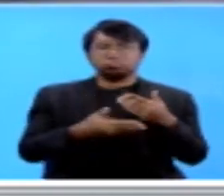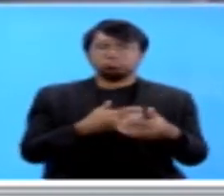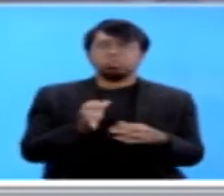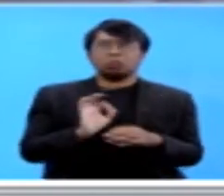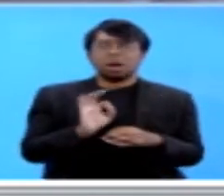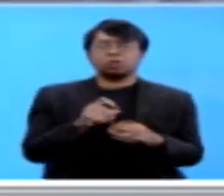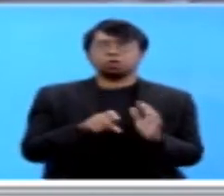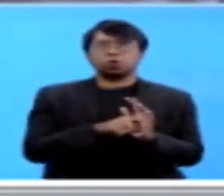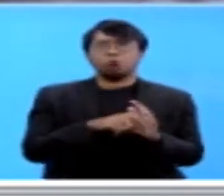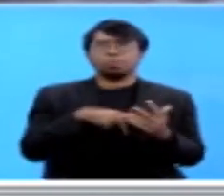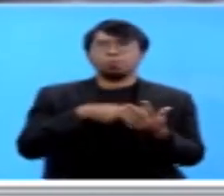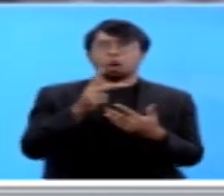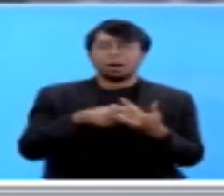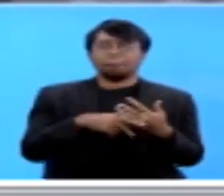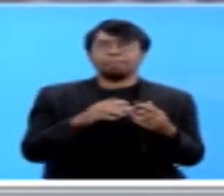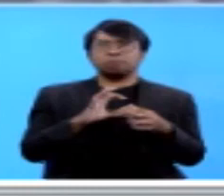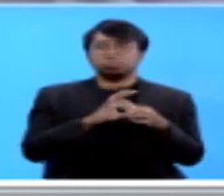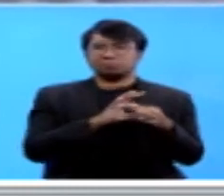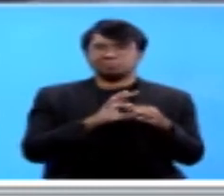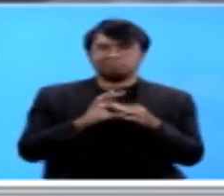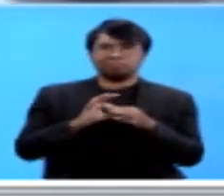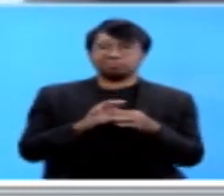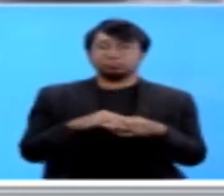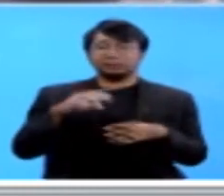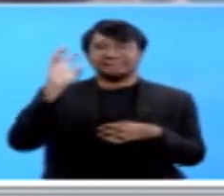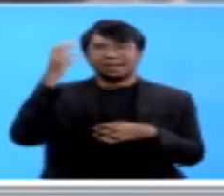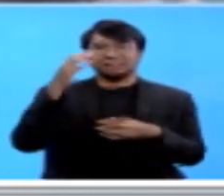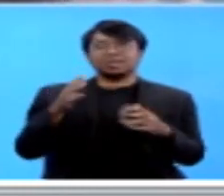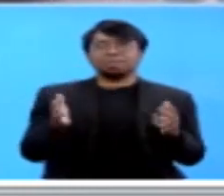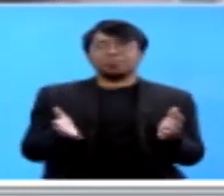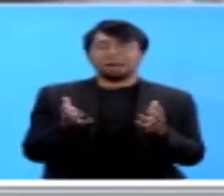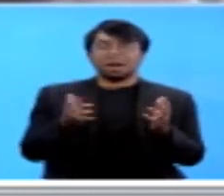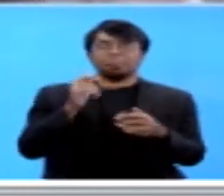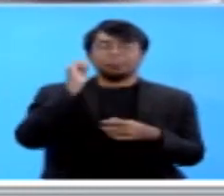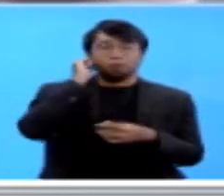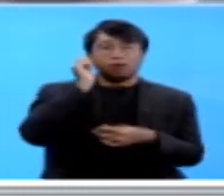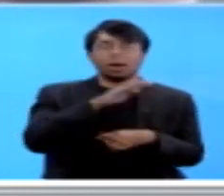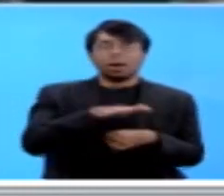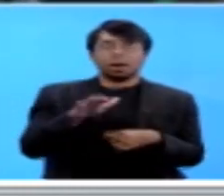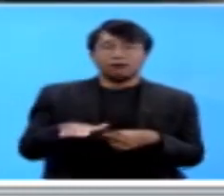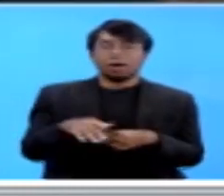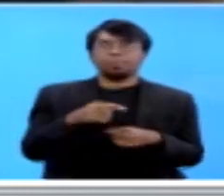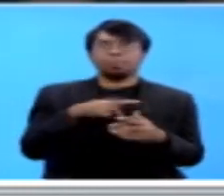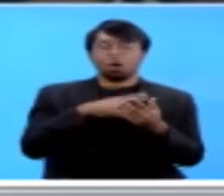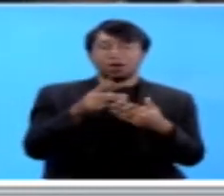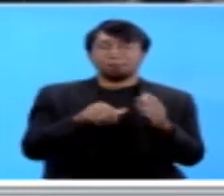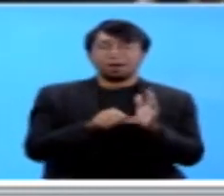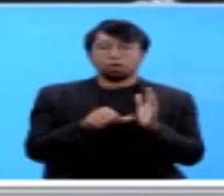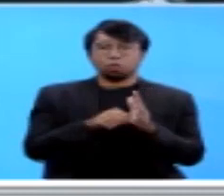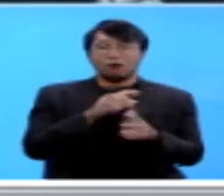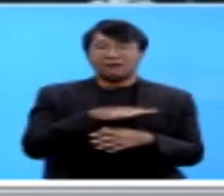Dinas Pemberdayaan Perempuan dan Perlindungan Anak misalnya. Bagaimana program ini adalah untuk membantu sang anak agar dia